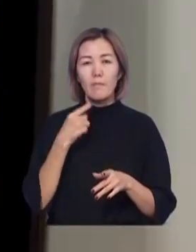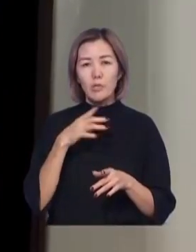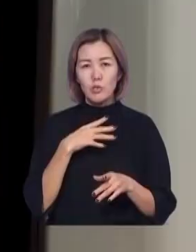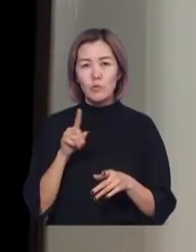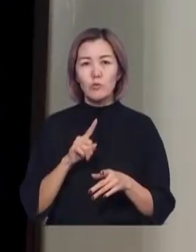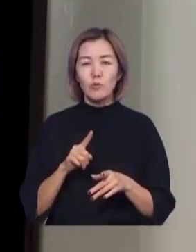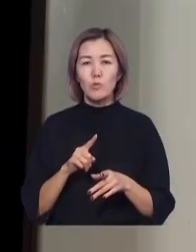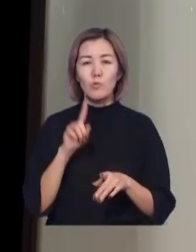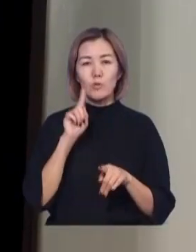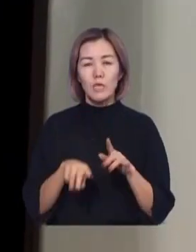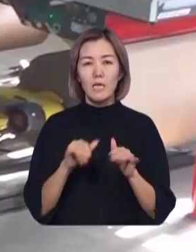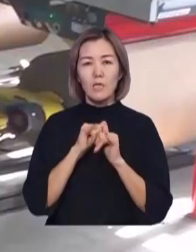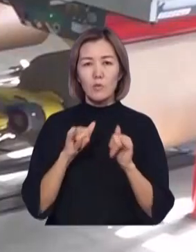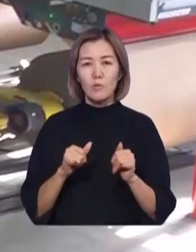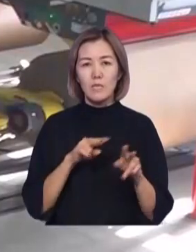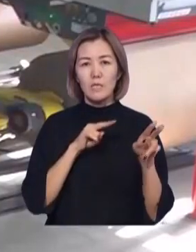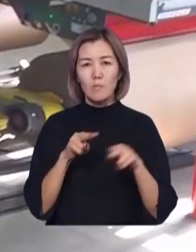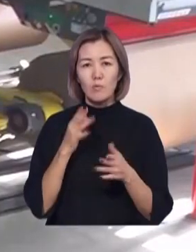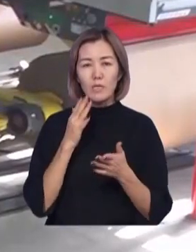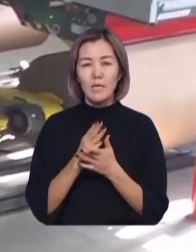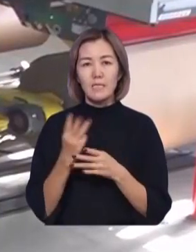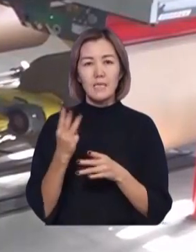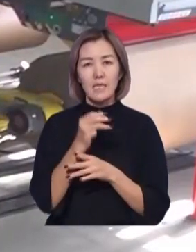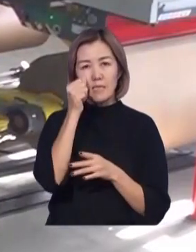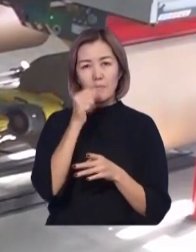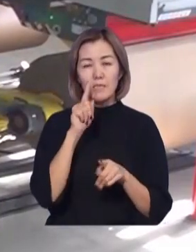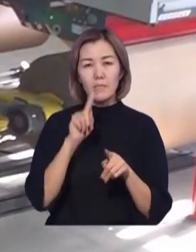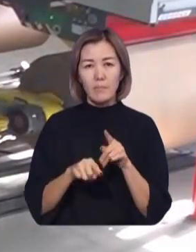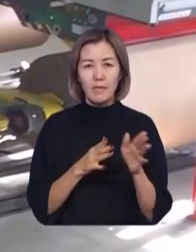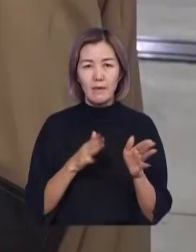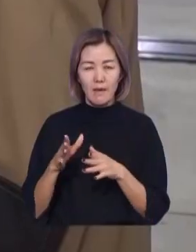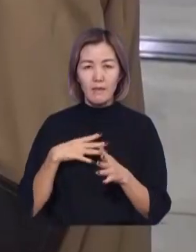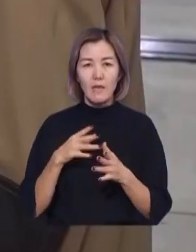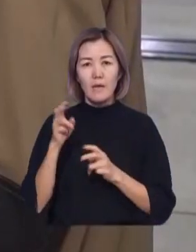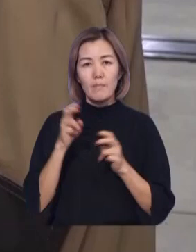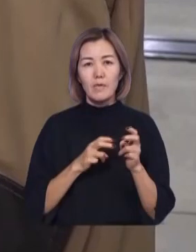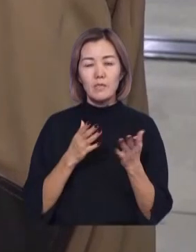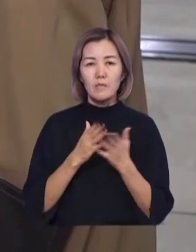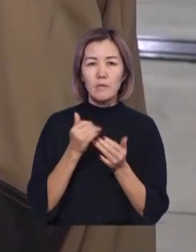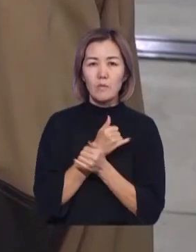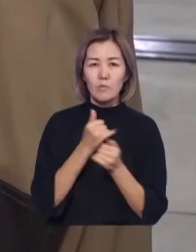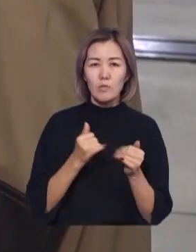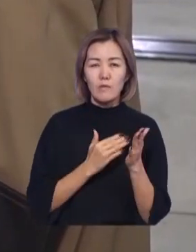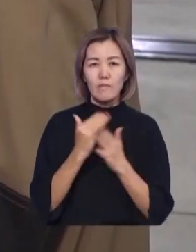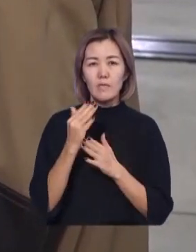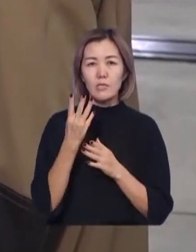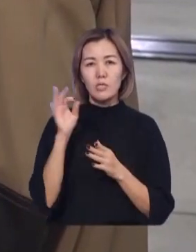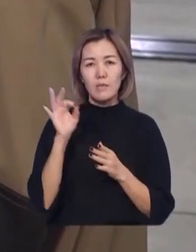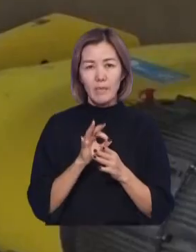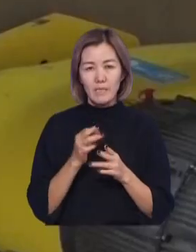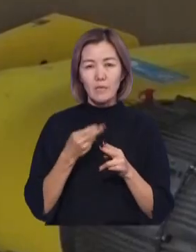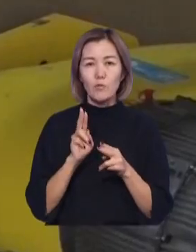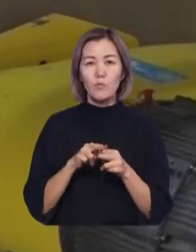подчеркнул что ускорение роста наблюдается уже третий месяц подряд производство в сфере услуг также возросло почти на